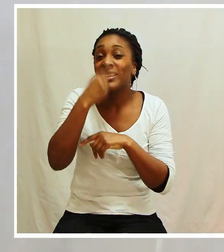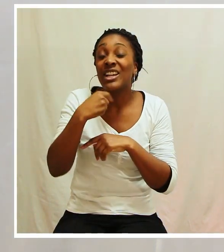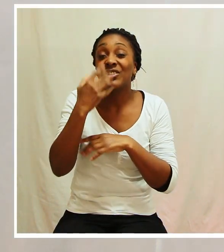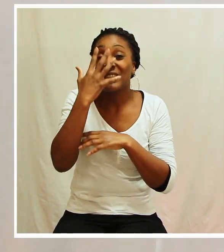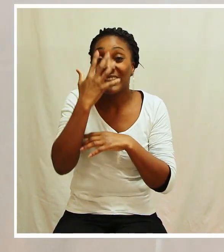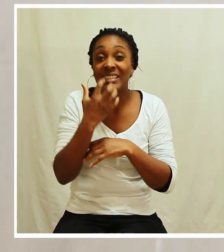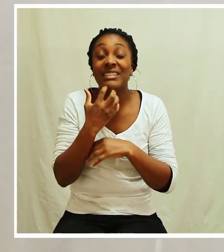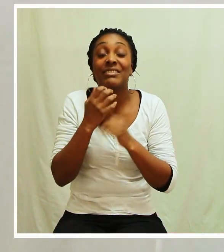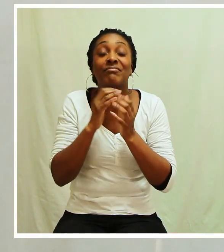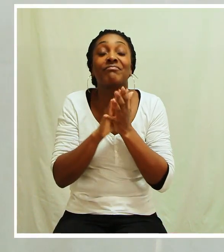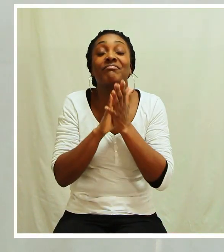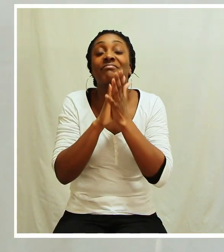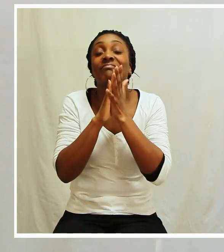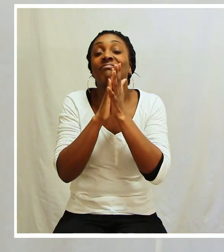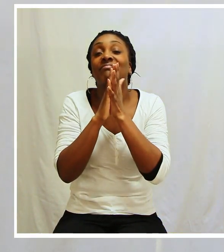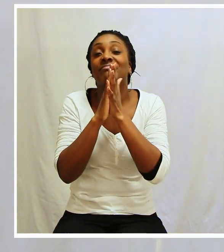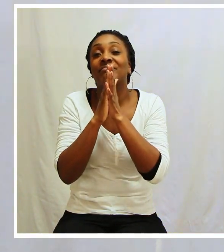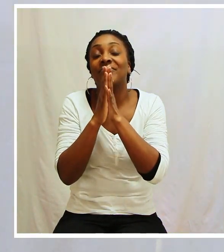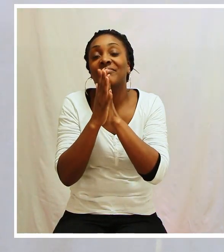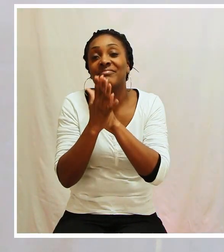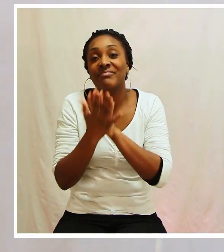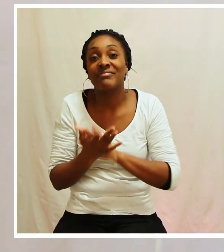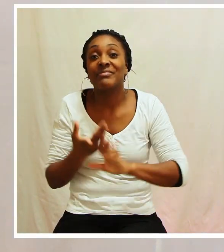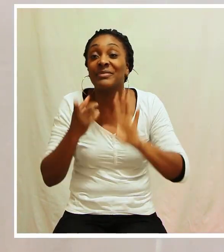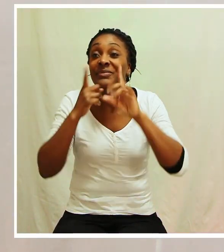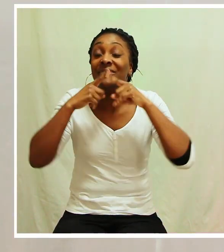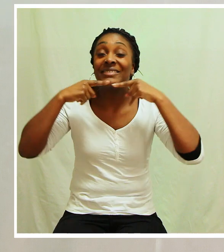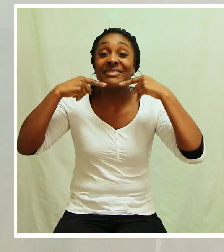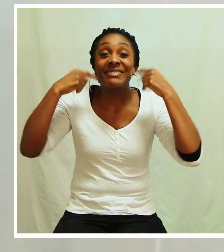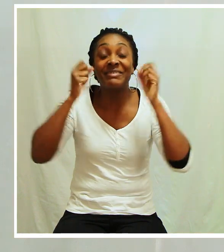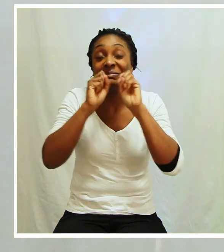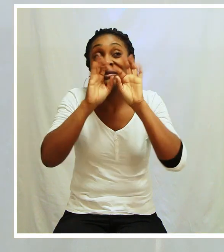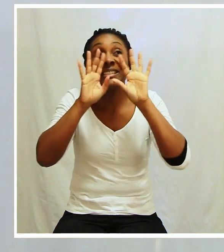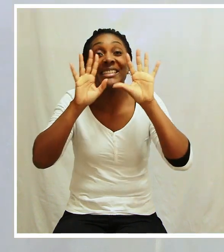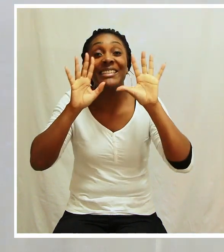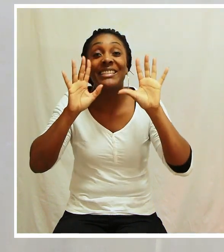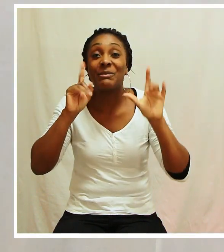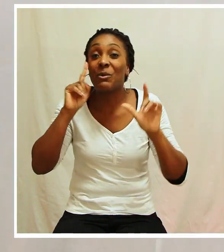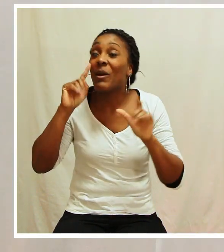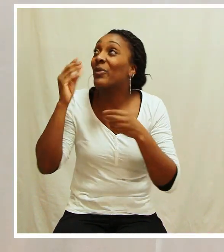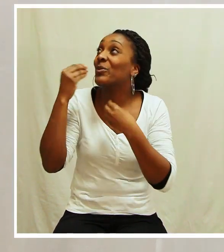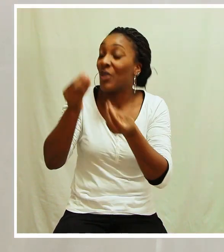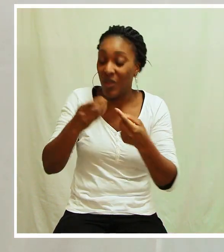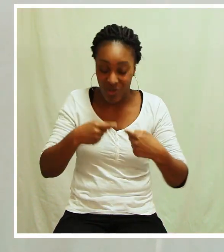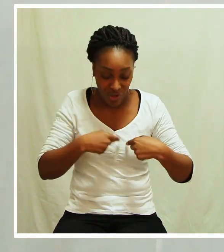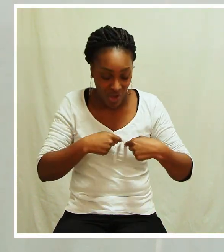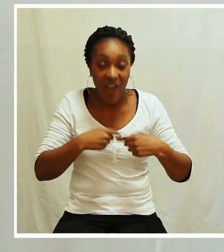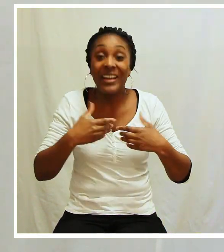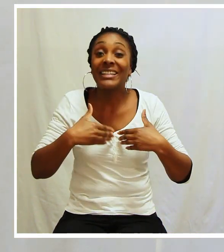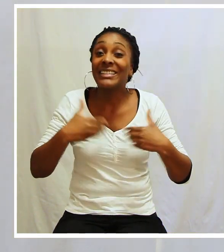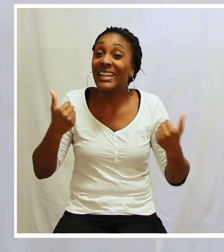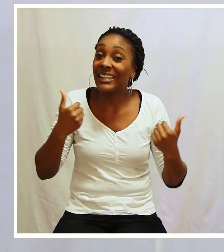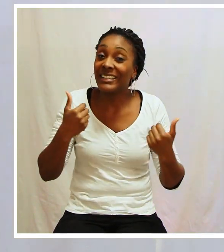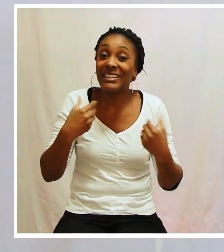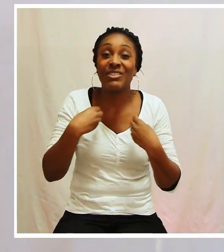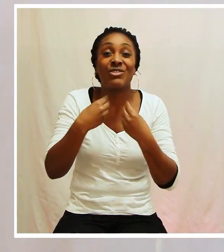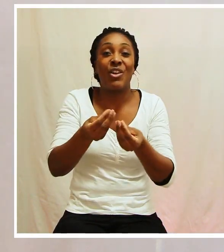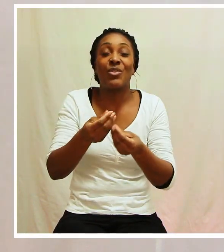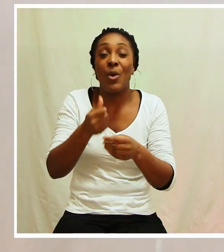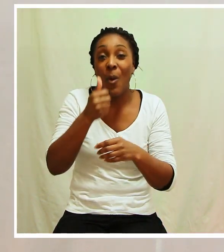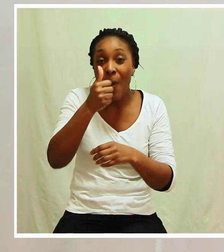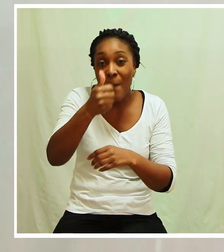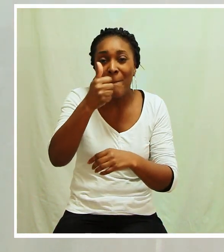peut-être triste aujourd'hui, Seigneur mon Dieu, soit rayonnant de joie parce que tu guéris leur cœur, Seigneur. Qu'ils deviennent à leur tour des